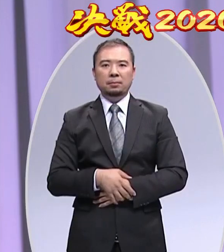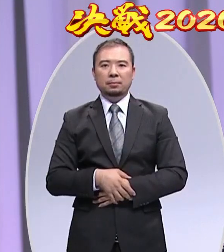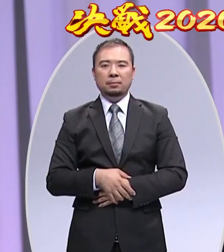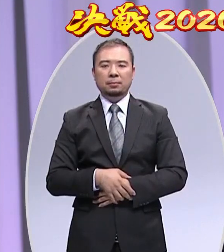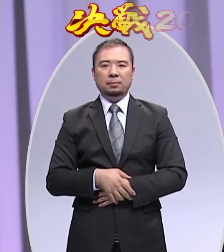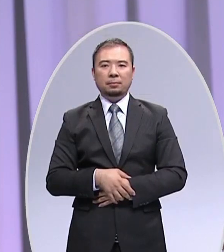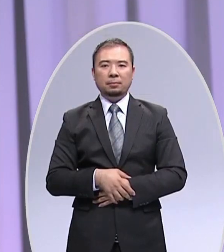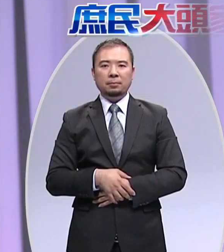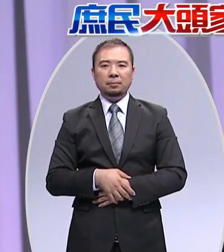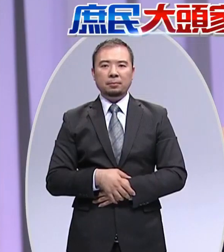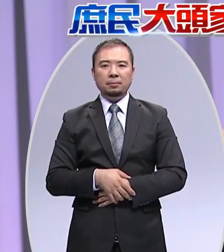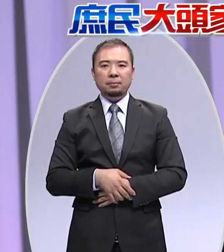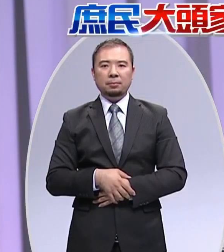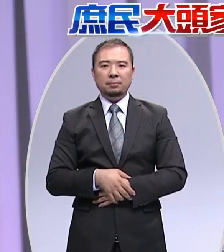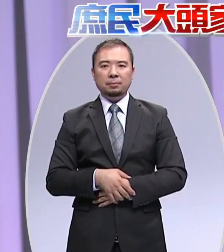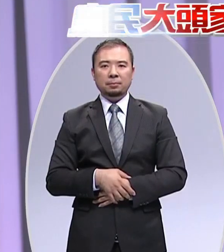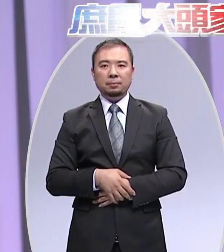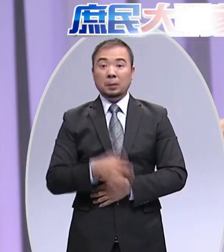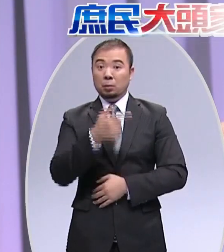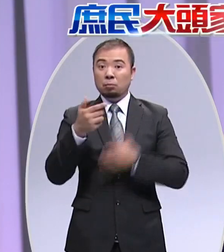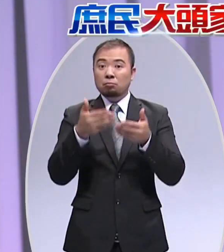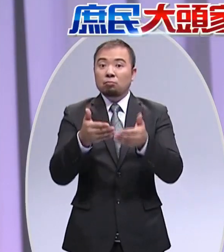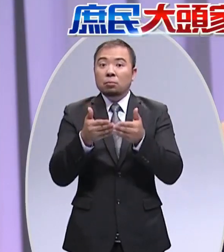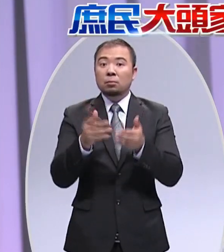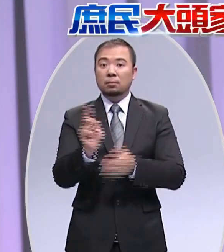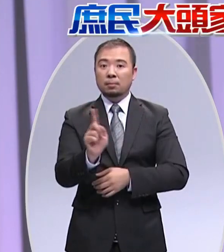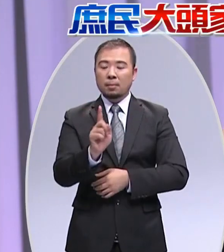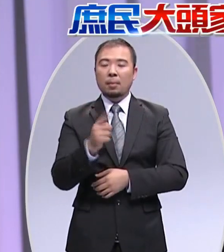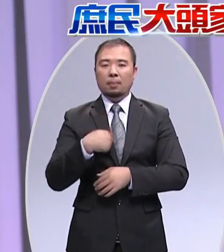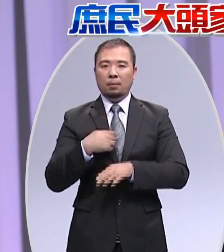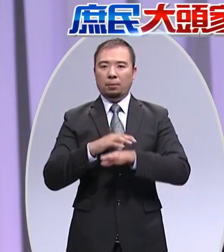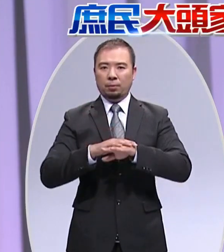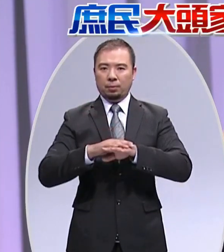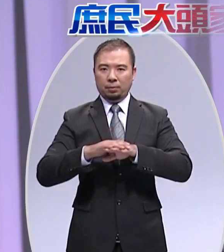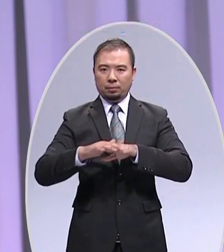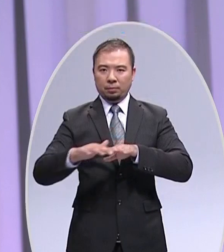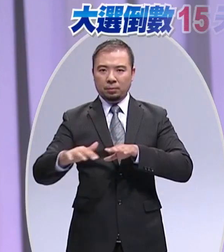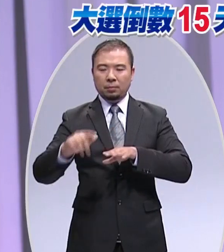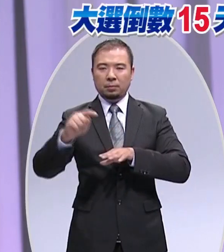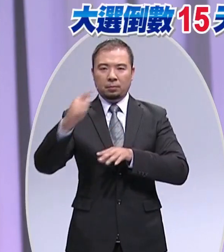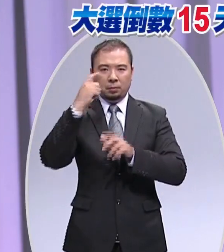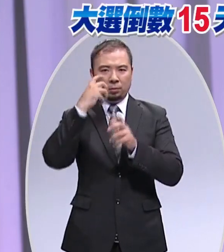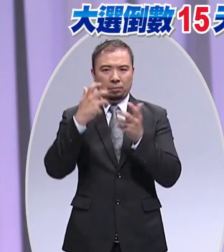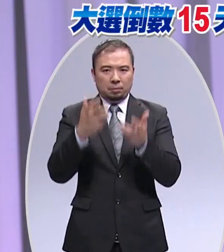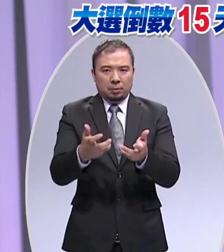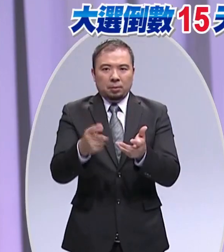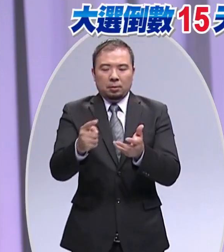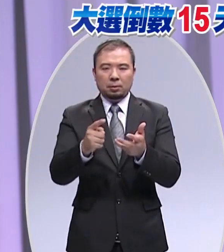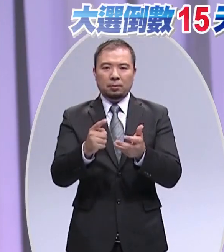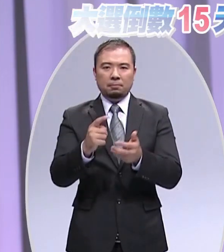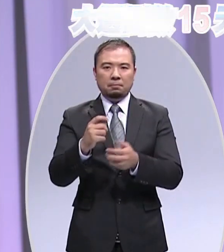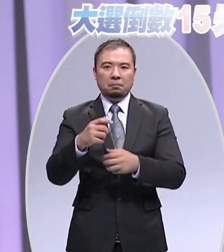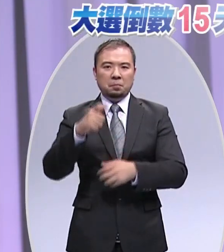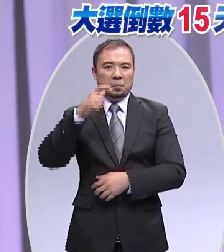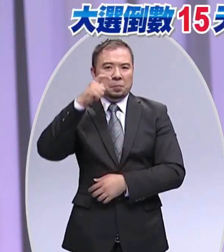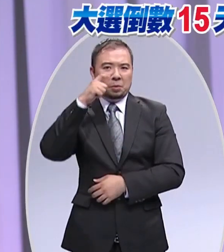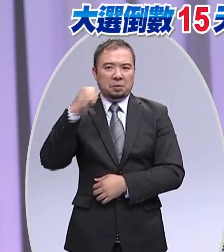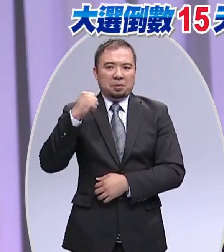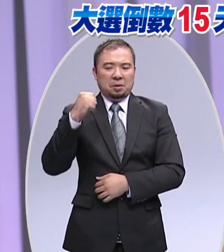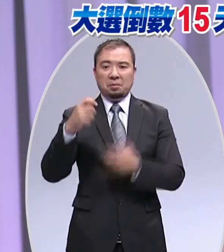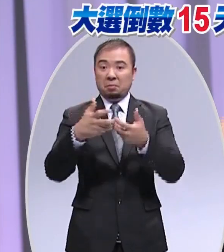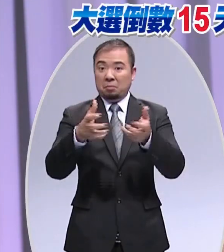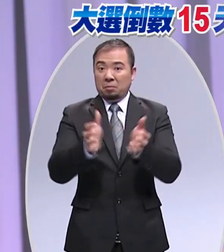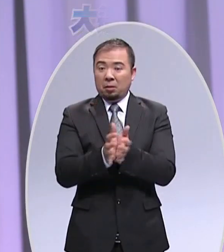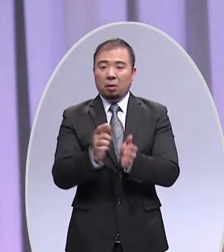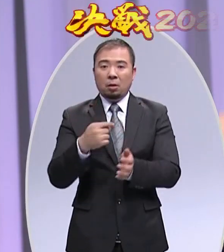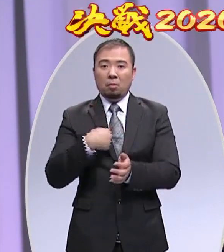那就是我会强调要有一个坚强的团队，台湾不需要强人，但是